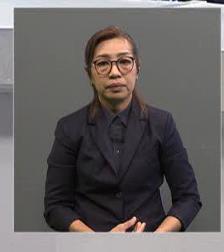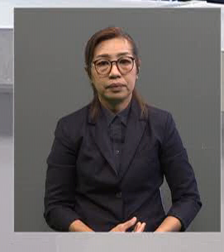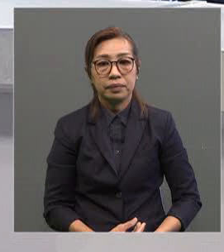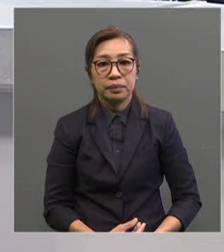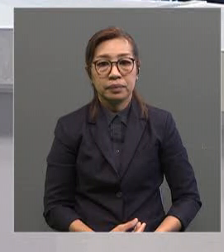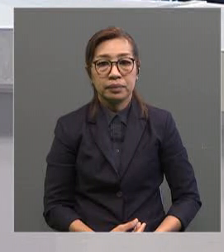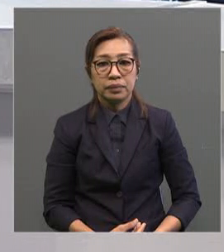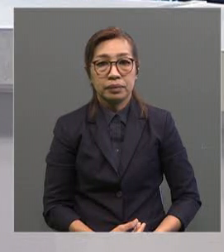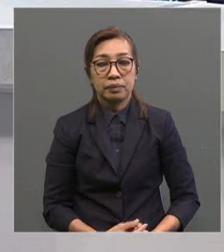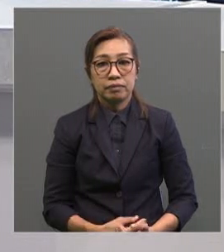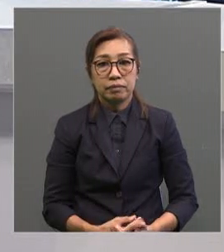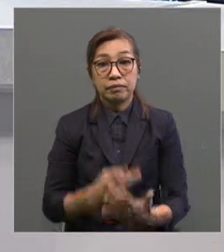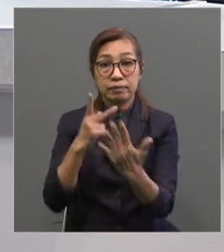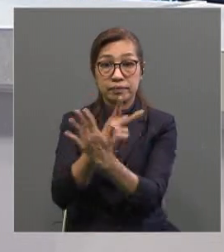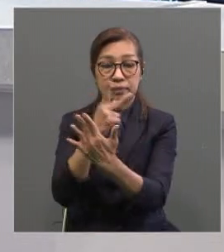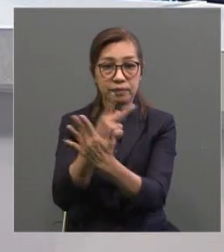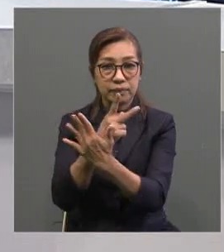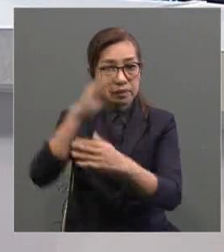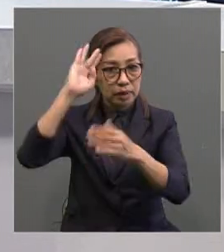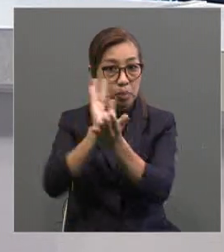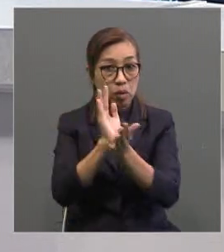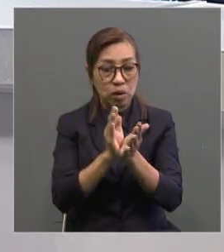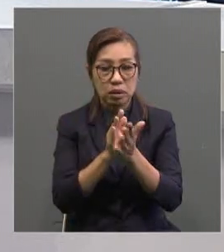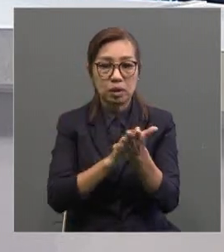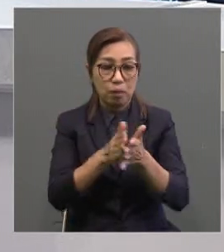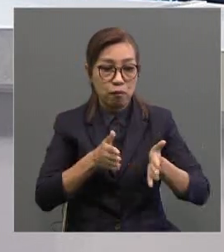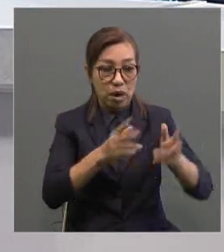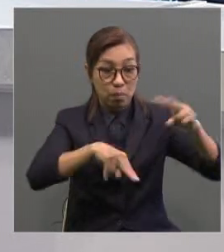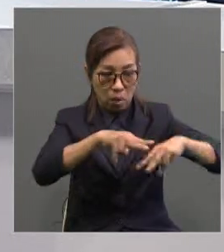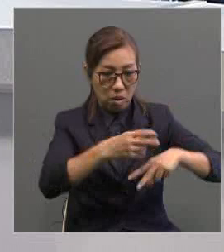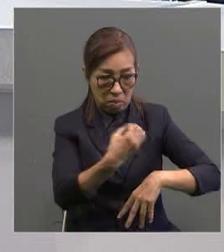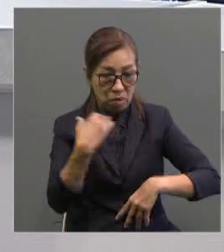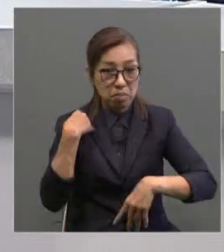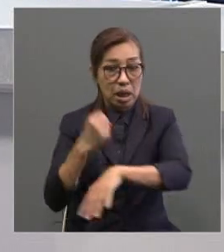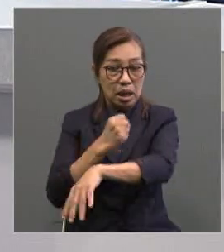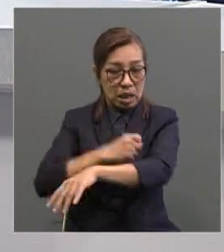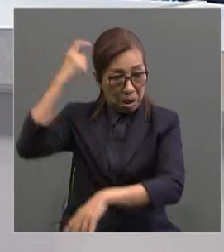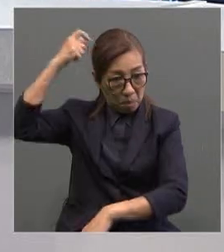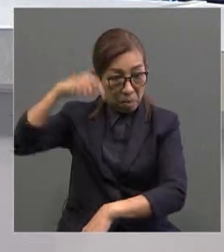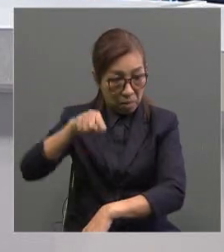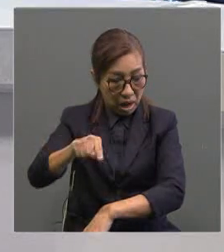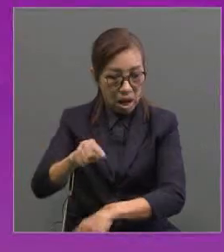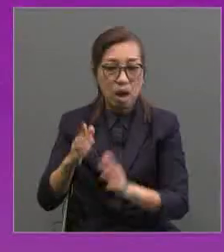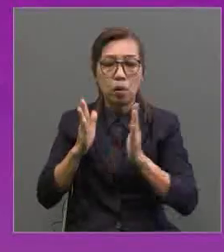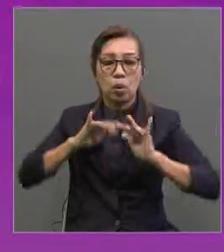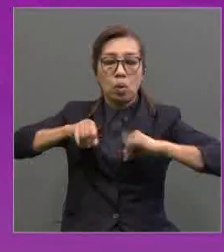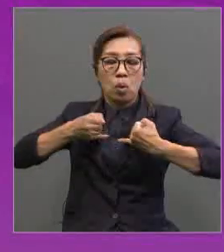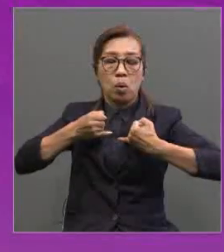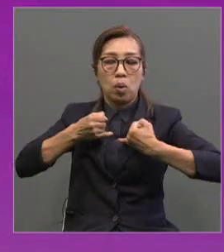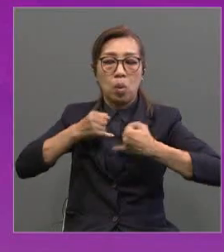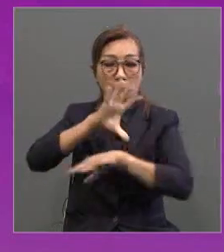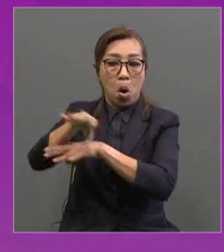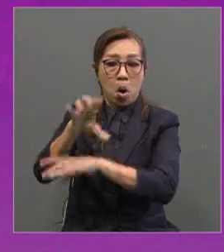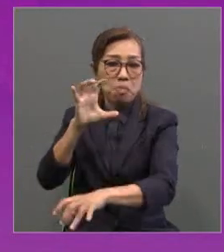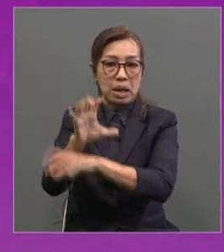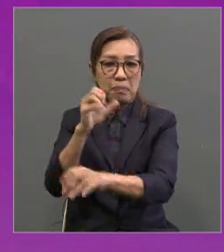ส่วนที่จังหวัดกาญจนบุรีกับเจ้าหน้าที่ฝ่ายปกครองก็รับจ้างว่ามีแรงงานชาวเมียนมาร์กลับถูกนายจ้างหลอกมาบังคับใช้แรงงานใน